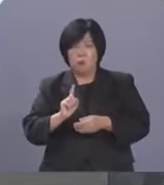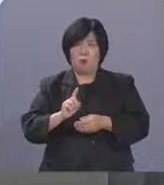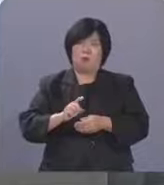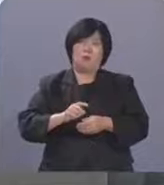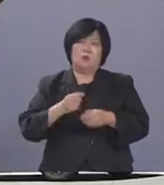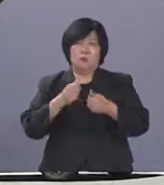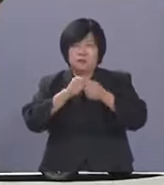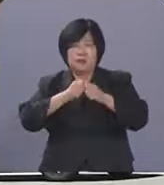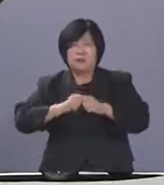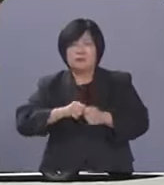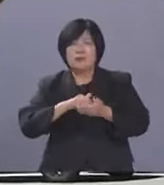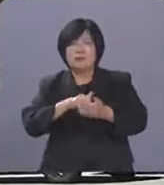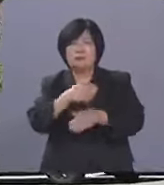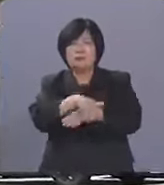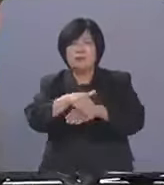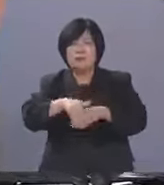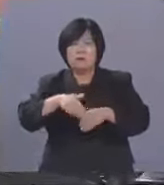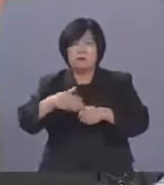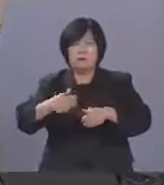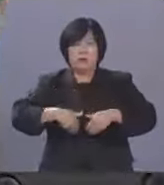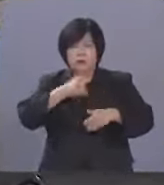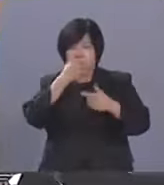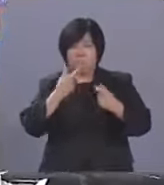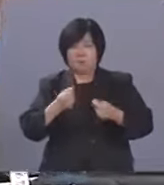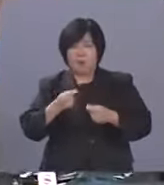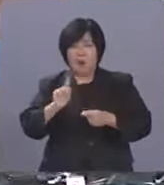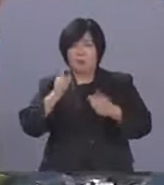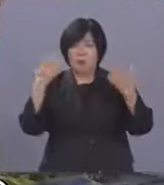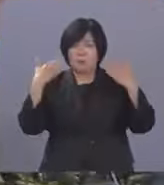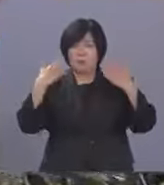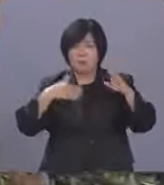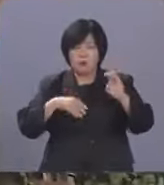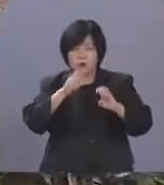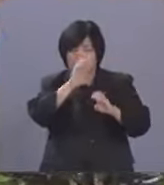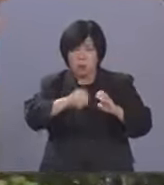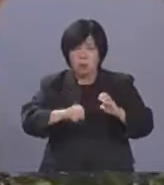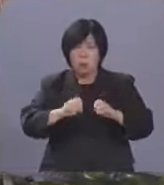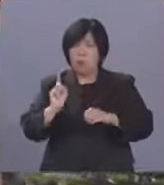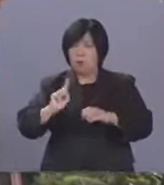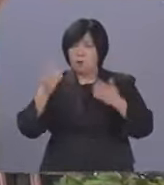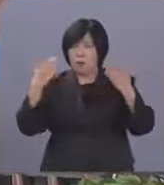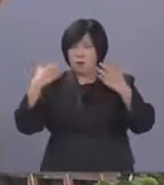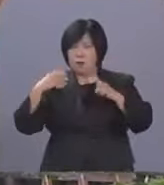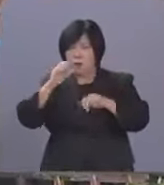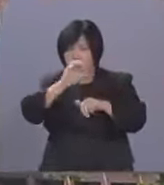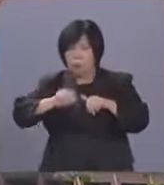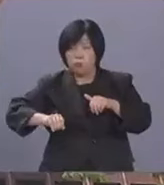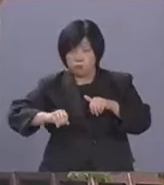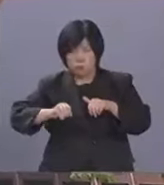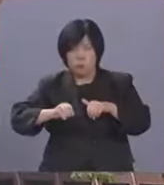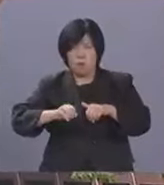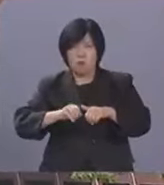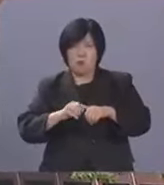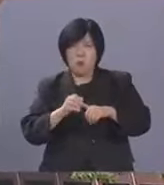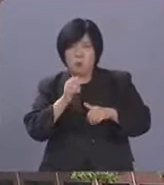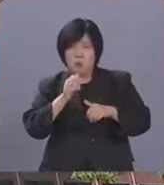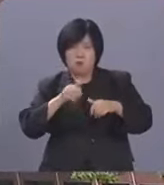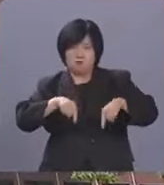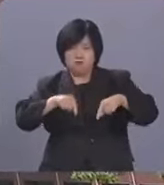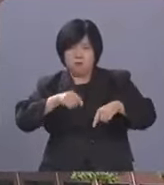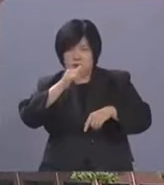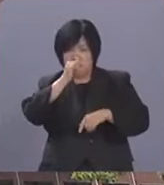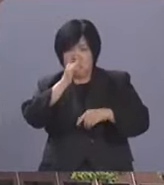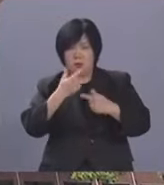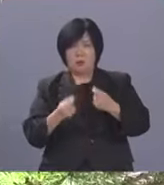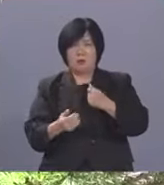요구됩니다. 수학이 어떤 데는 40% 보는 데도 있고 어떤 데는 25% 보는 데도 있고 그냥 같은 의대라도.